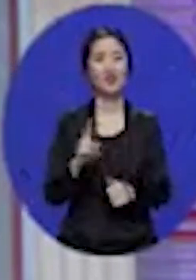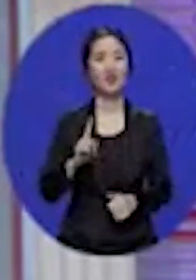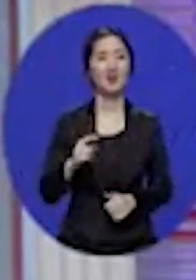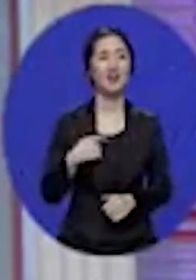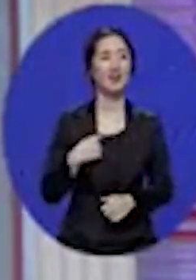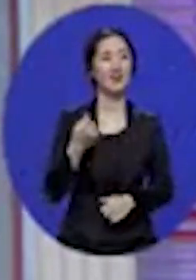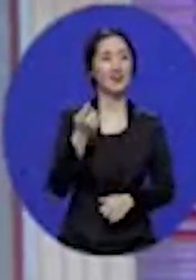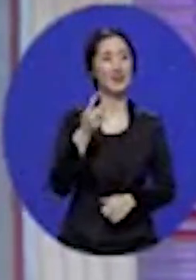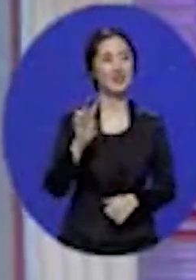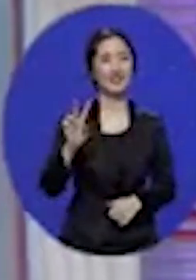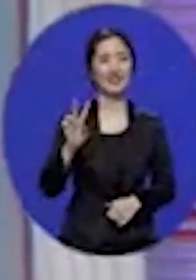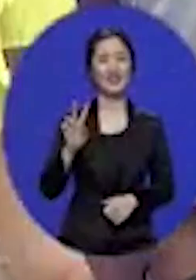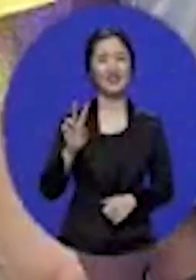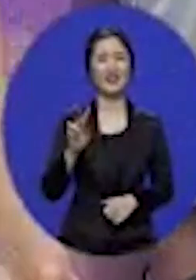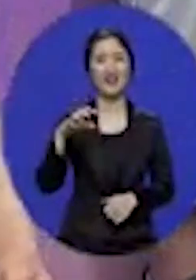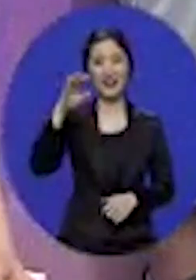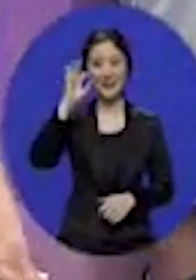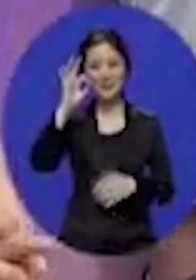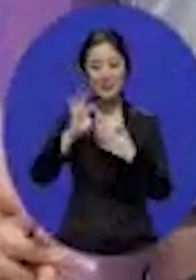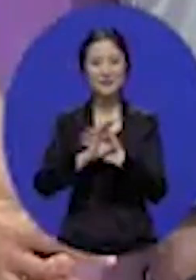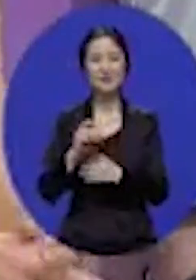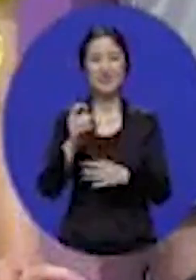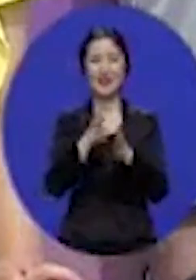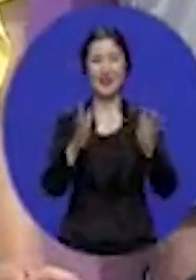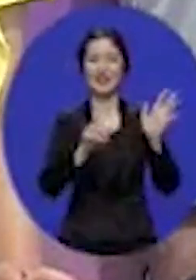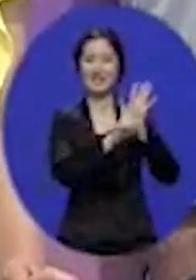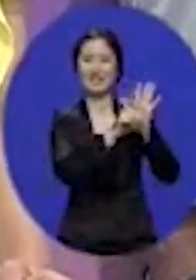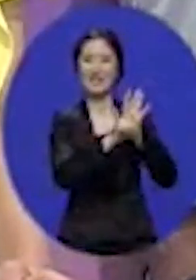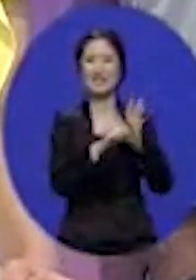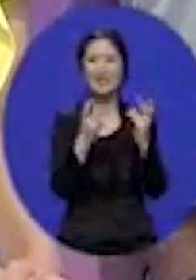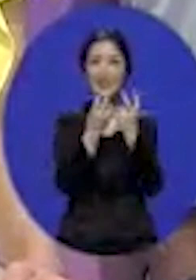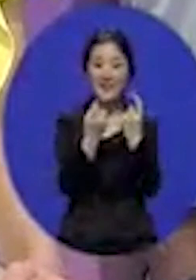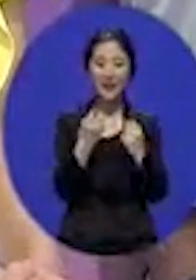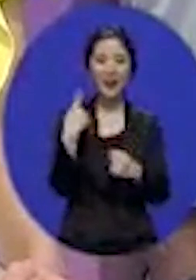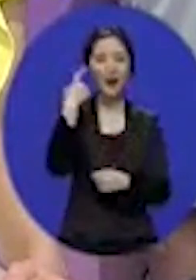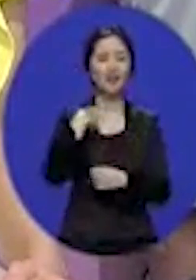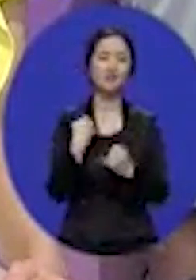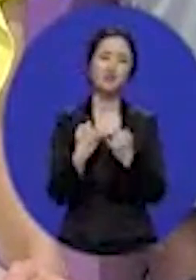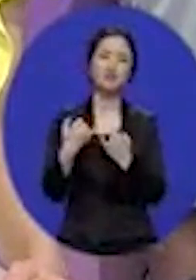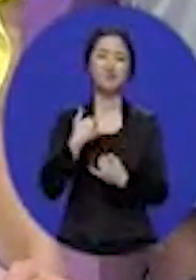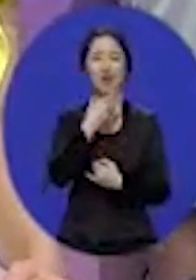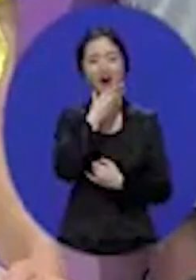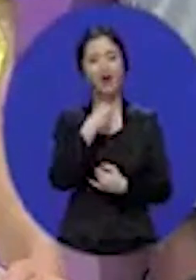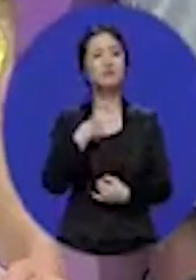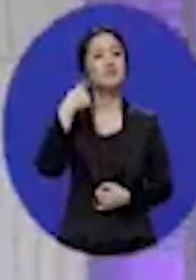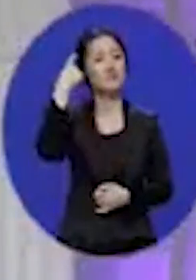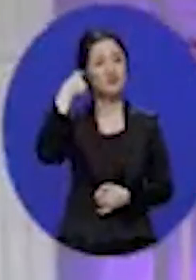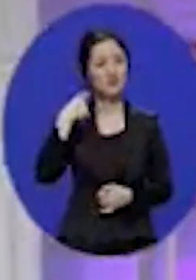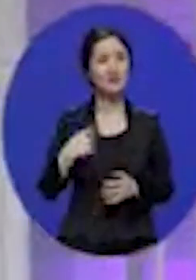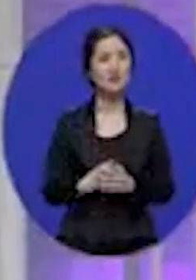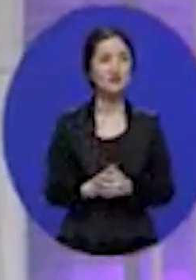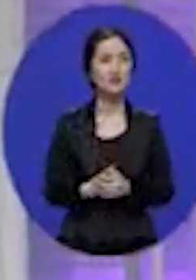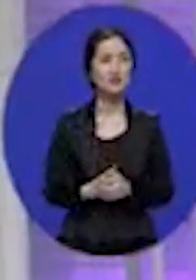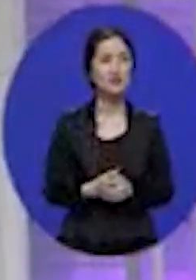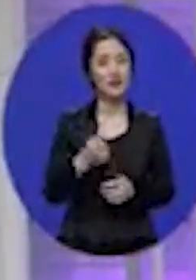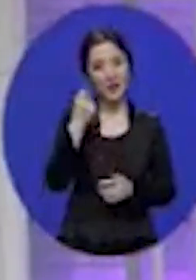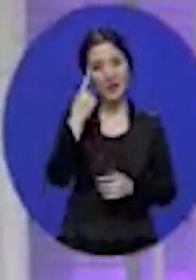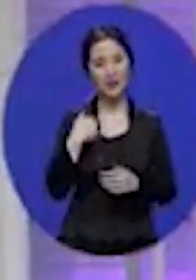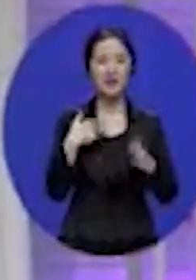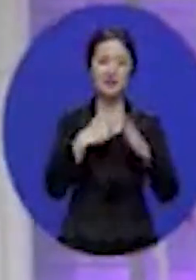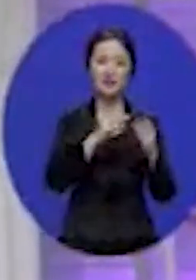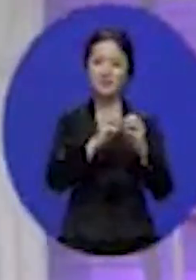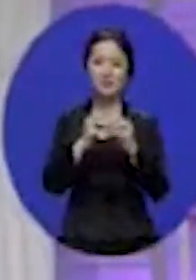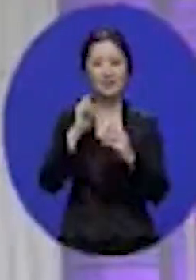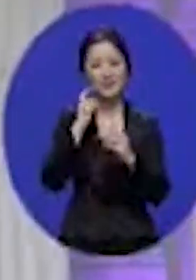그 아파트 선전한 여자 있잖아. 내가 막 그런 여자가 된 것 같은. 진짜 행복하더라고요. 그렇게 한 달을 제가 집 꾸미느라가